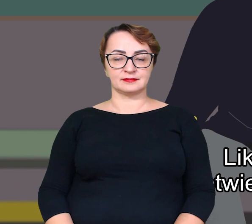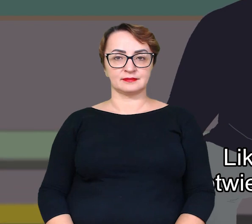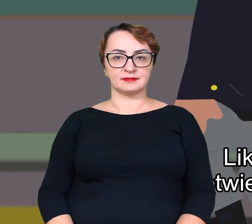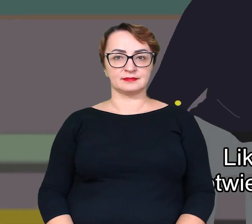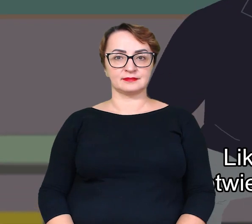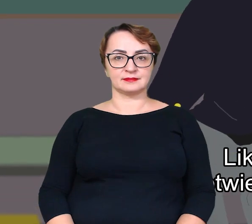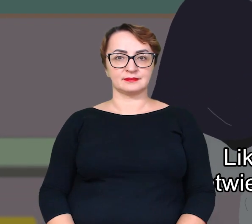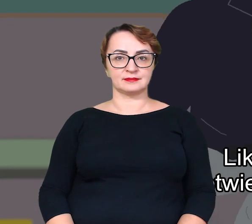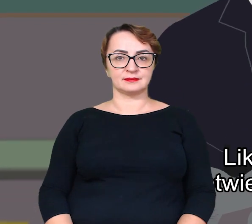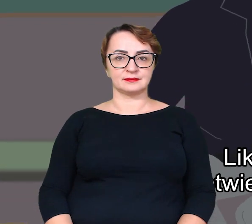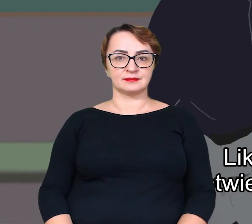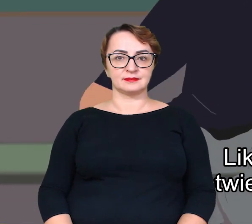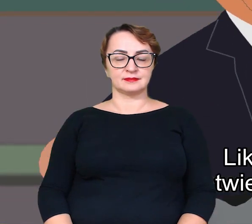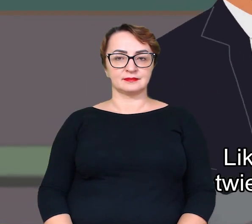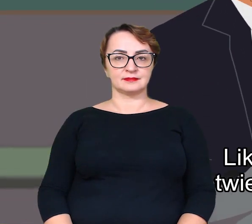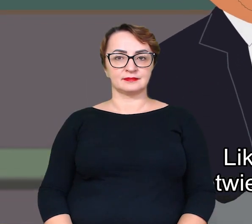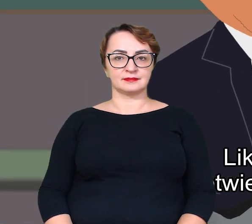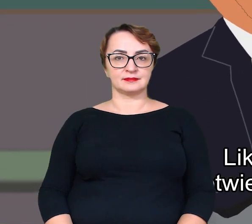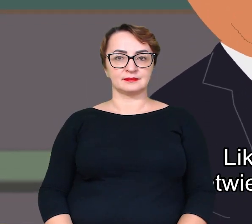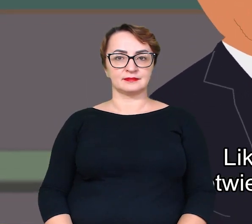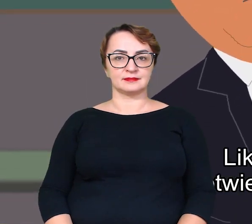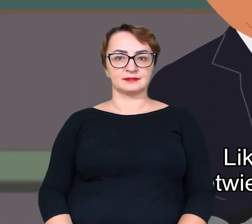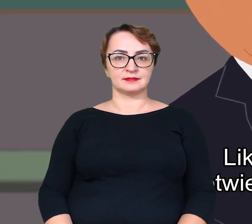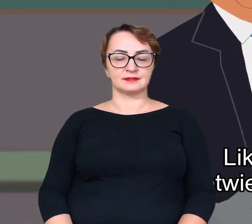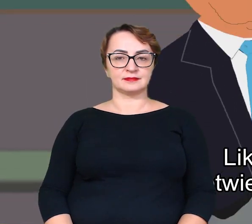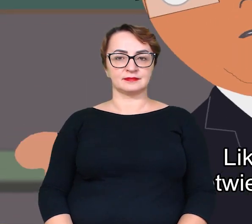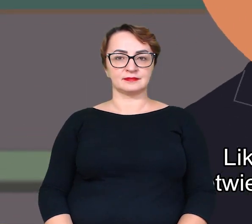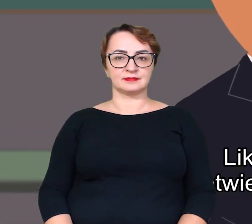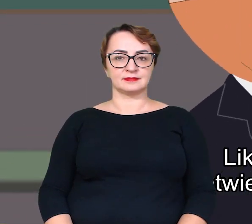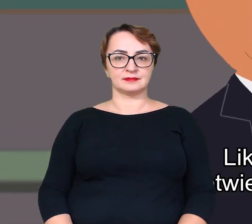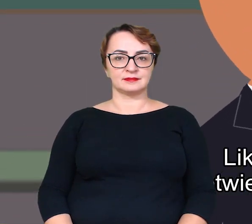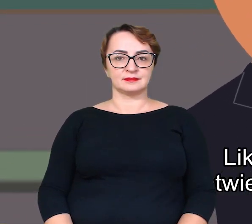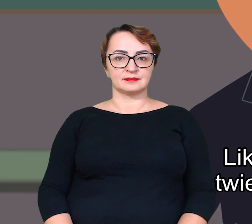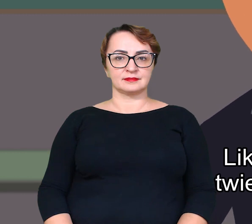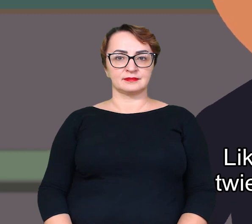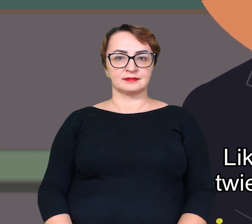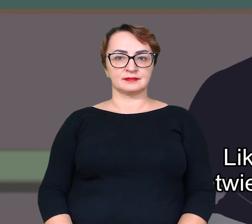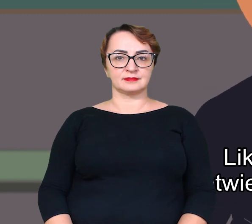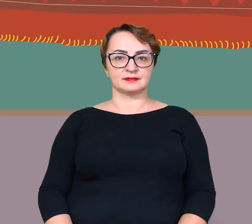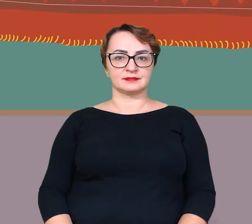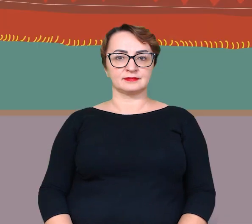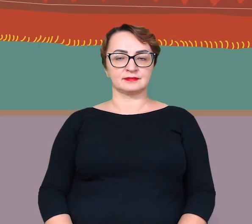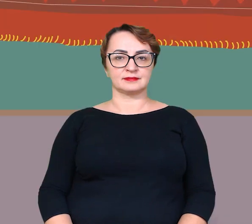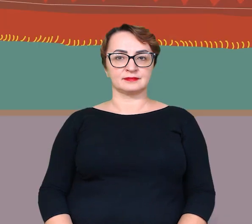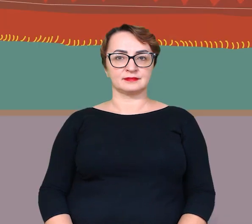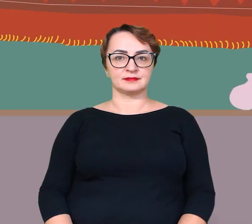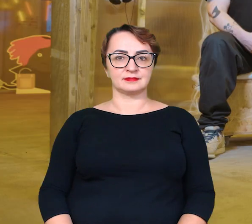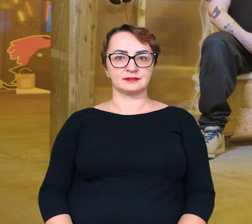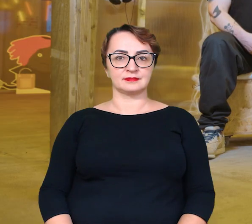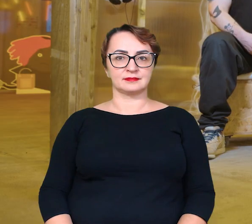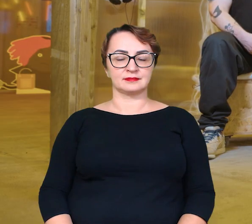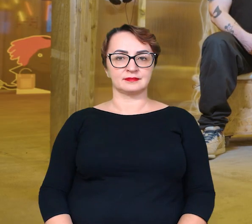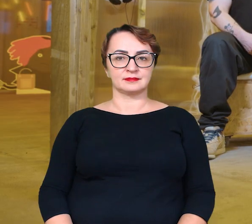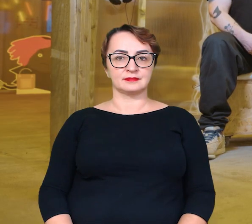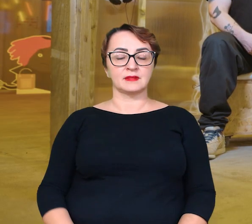getting rid of penguin porn clinics and opening up the market to global zoo porn.